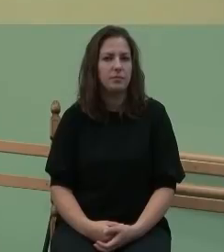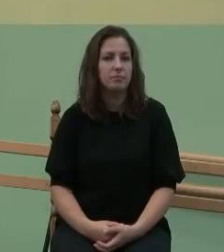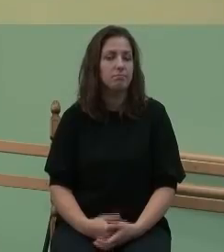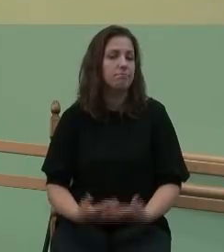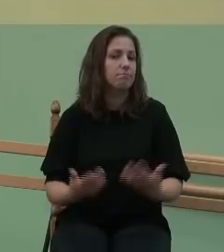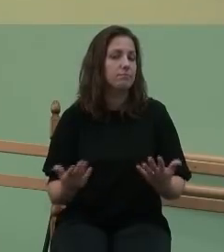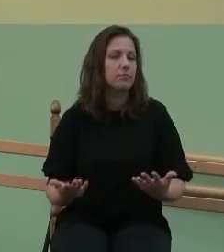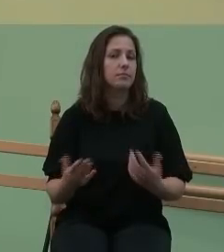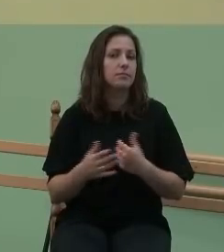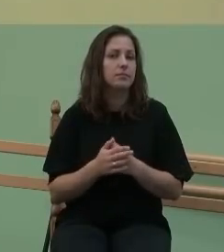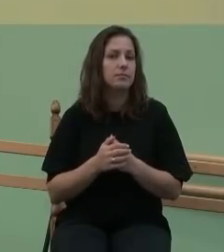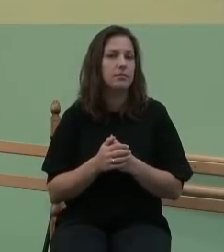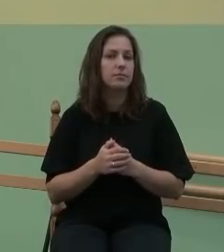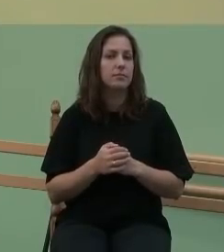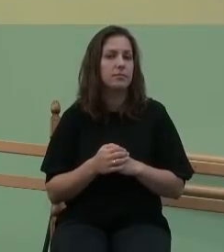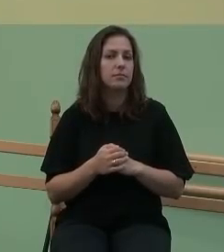Otóż